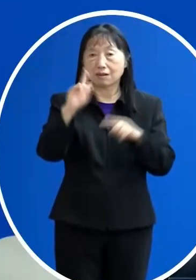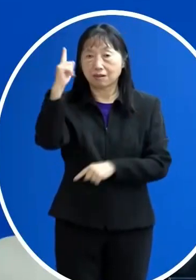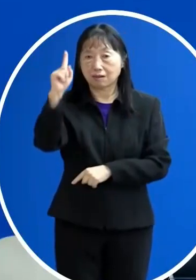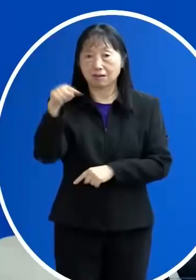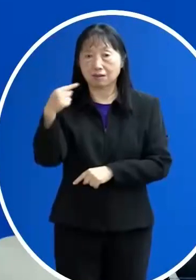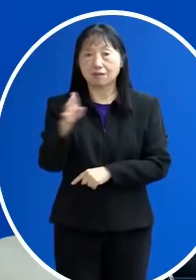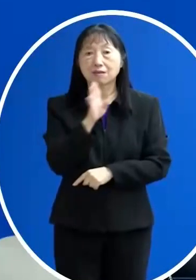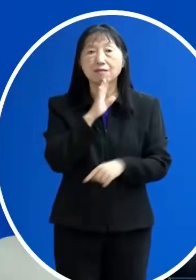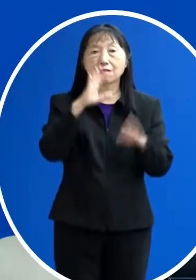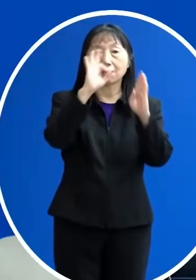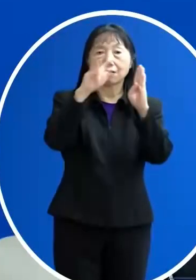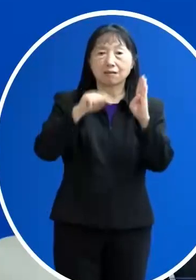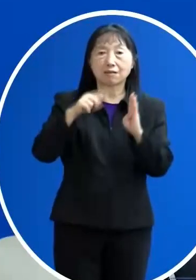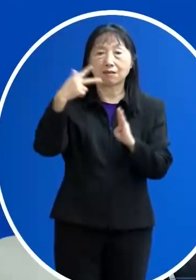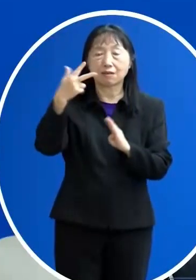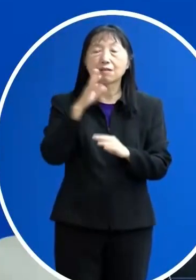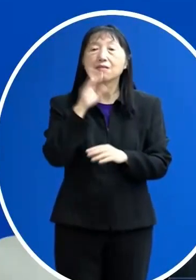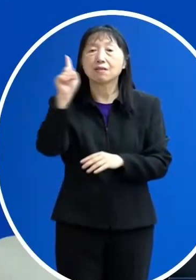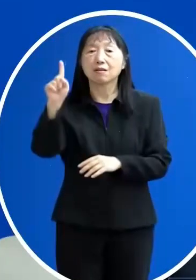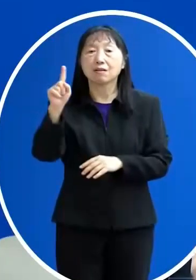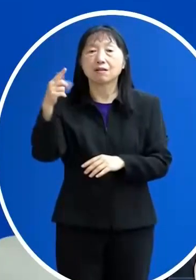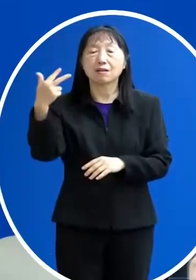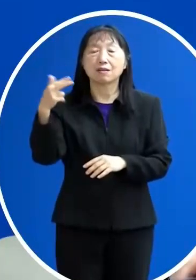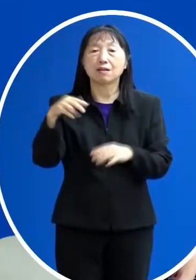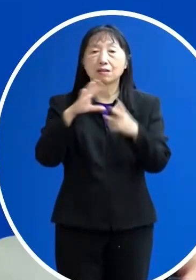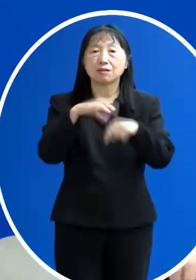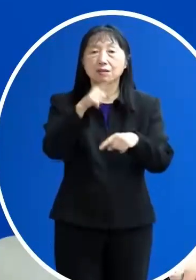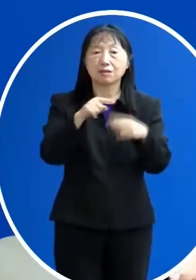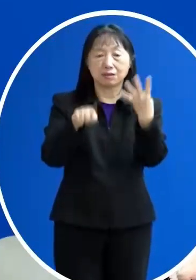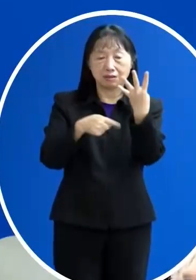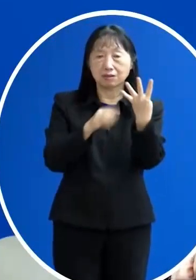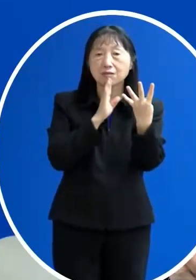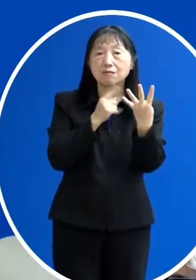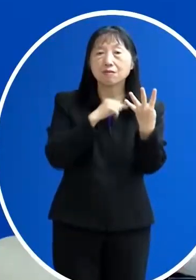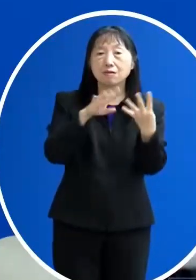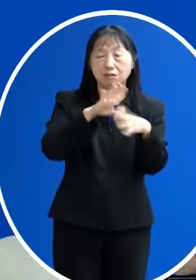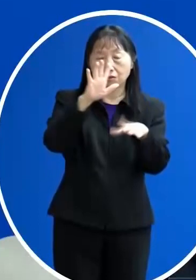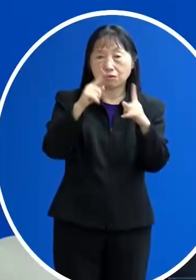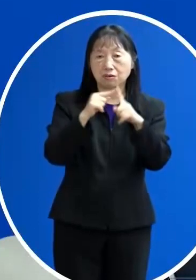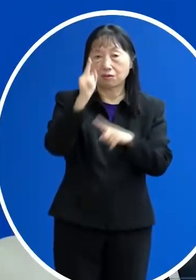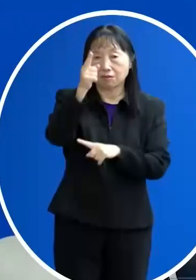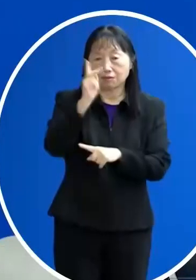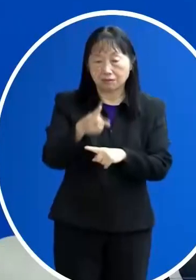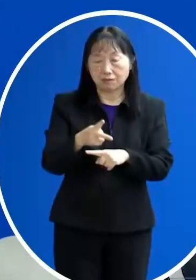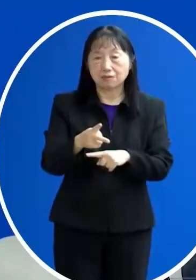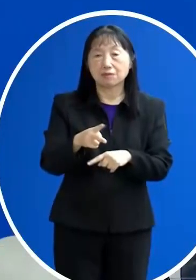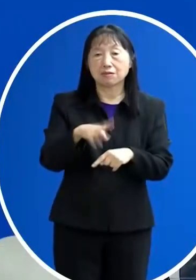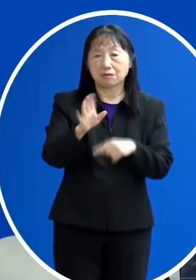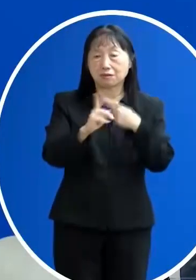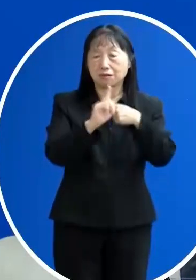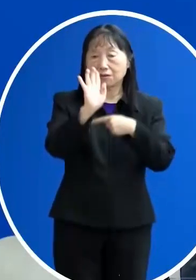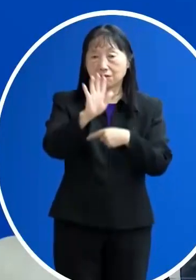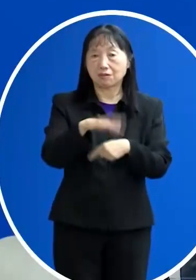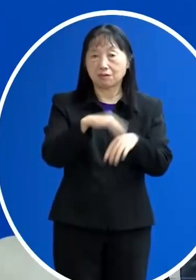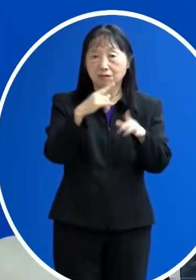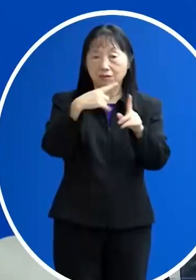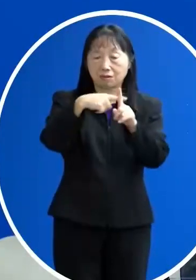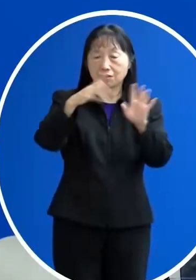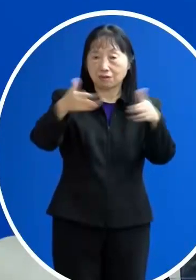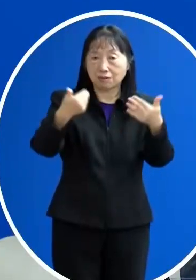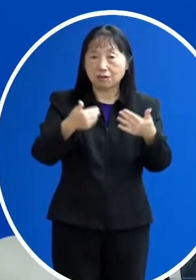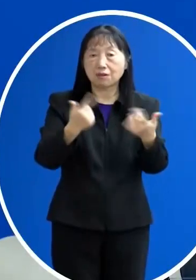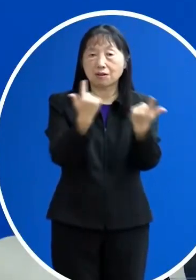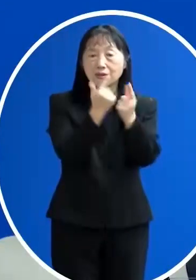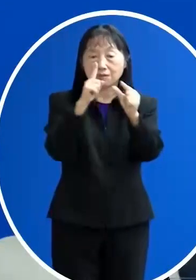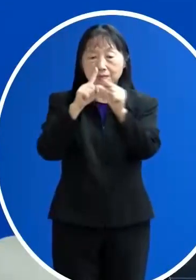跟 BF.7 1例，这总共就是4例的个案都是重复感染的个案，都是属于轻症哦，有这个北中